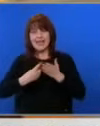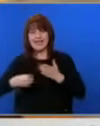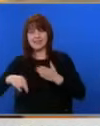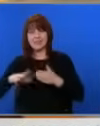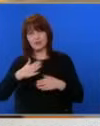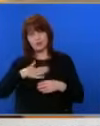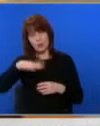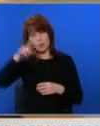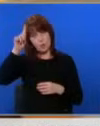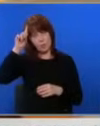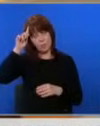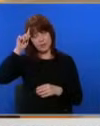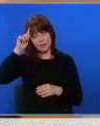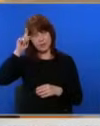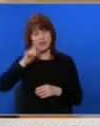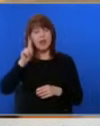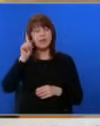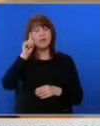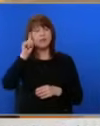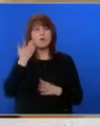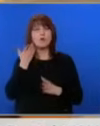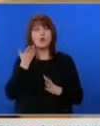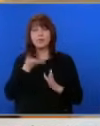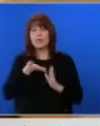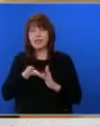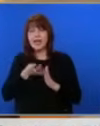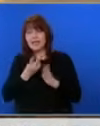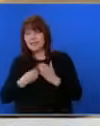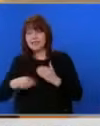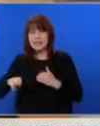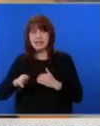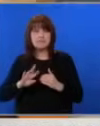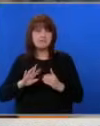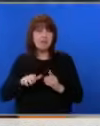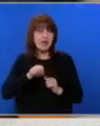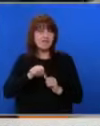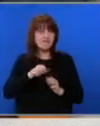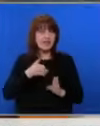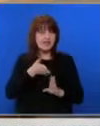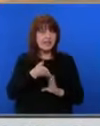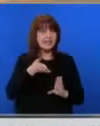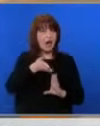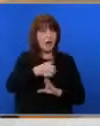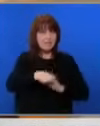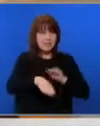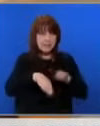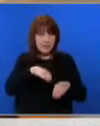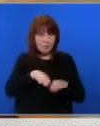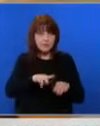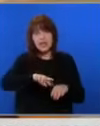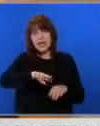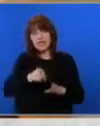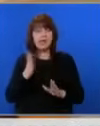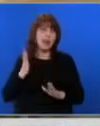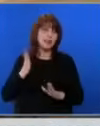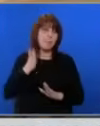нашето момиченце. Не помня от коя страна излязох. Или през входната врата към стълбищната площадка, или